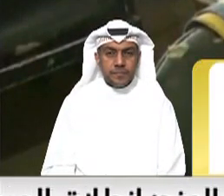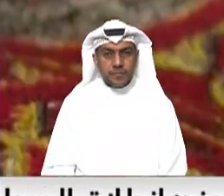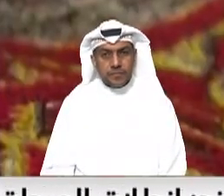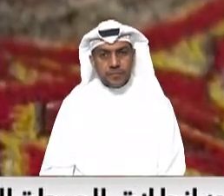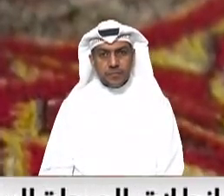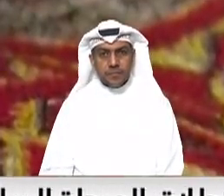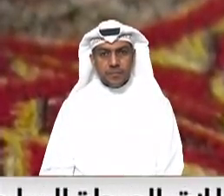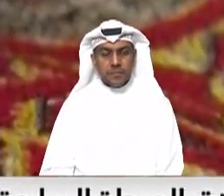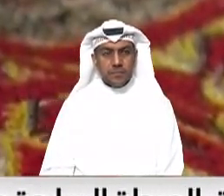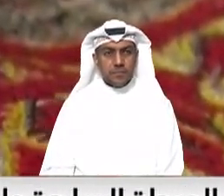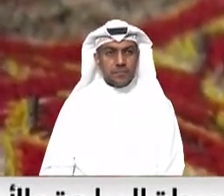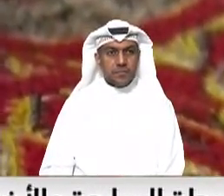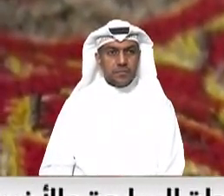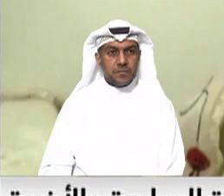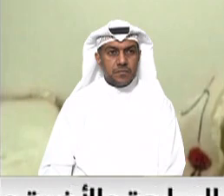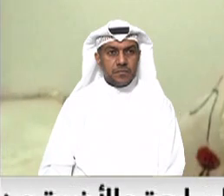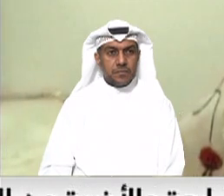المستشفيات.